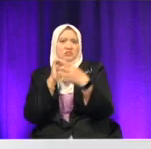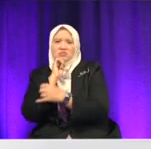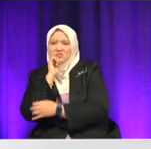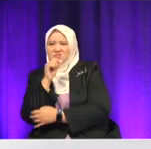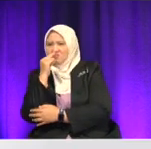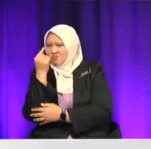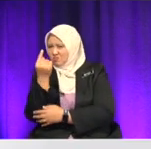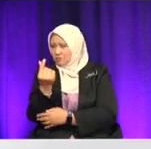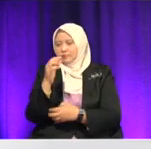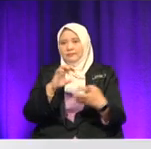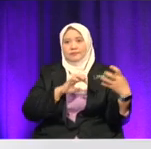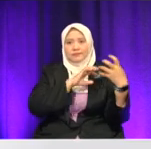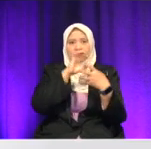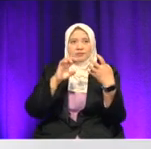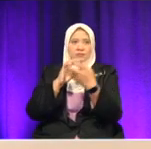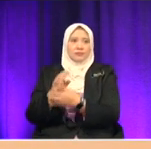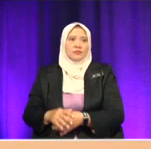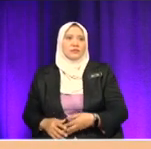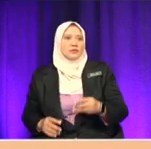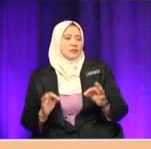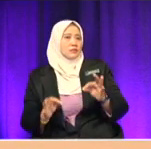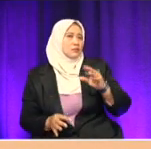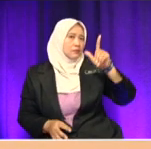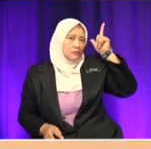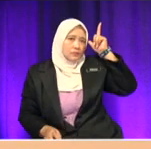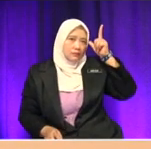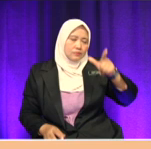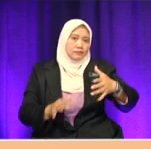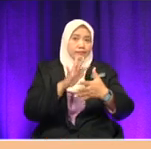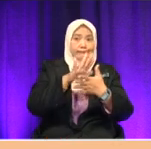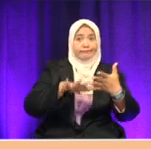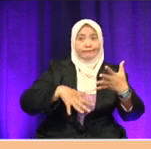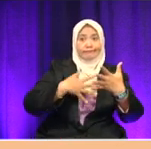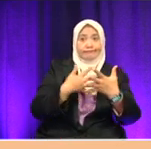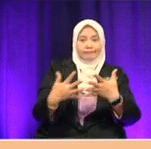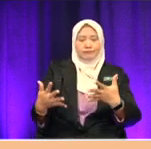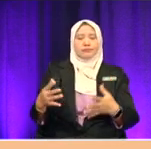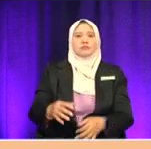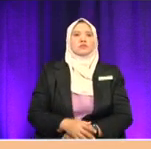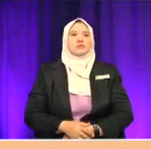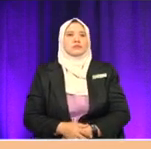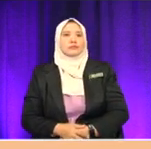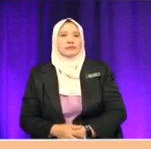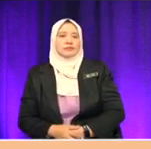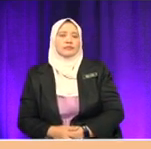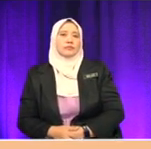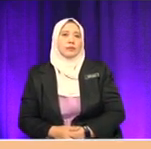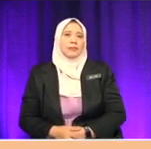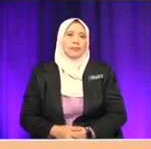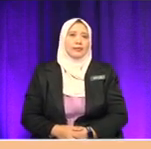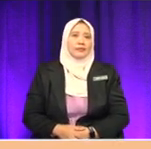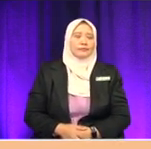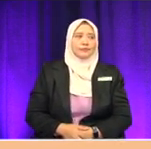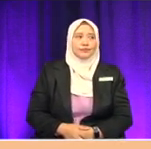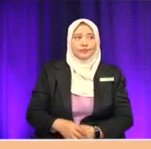Sebab saya tengok saya dapat jawapan ni berdasarkan jadual yang diberikan. Ya, betul. Sebentar tadi kita lihat jadual kan?